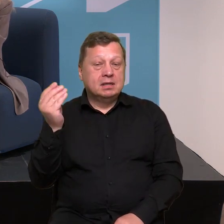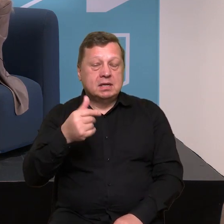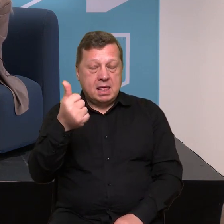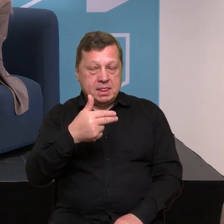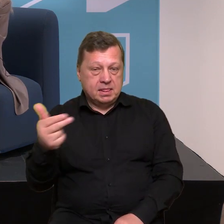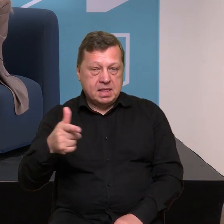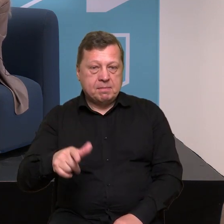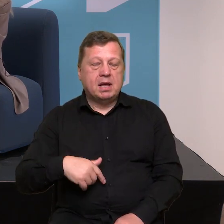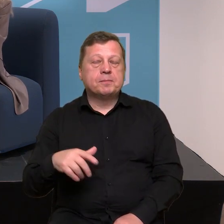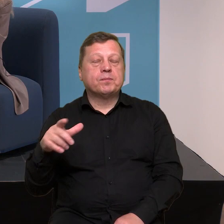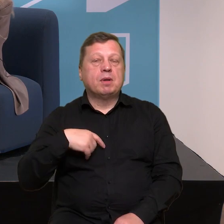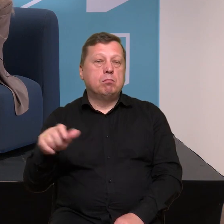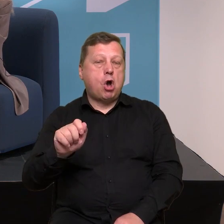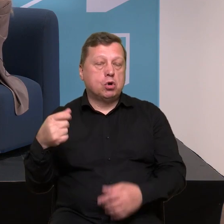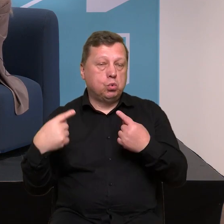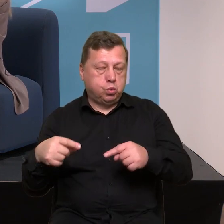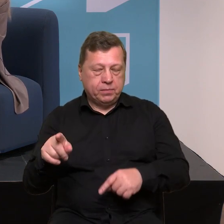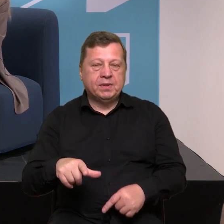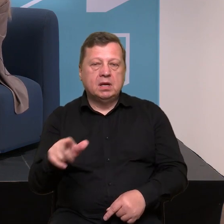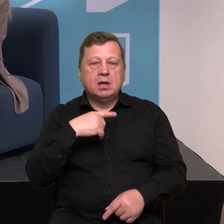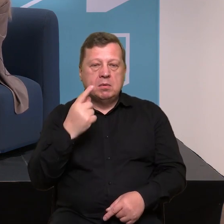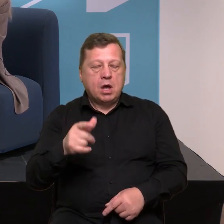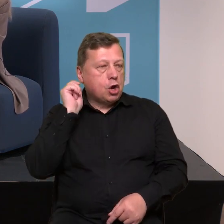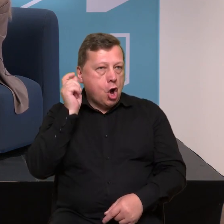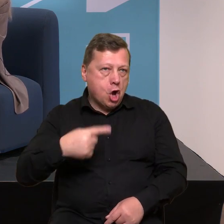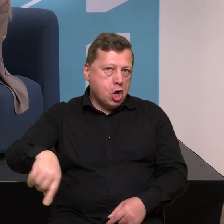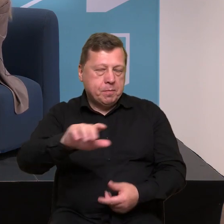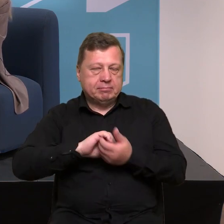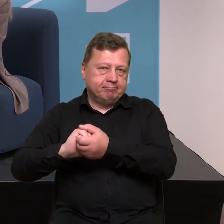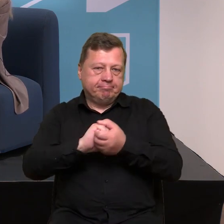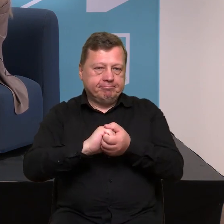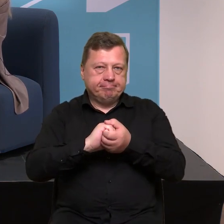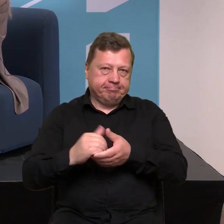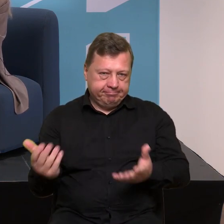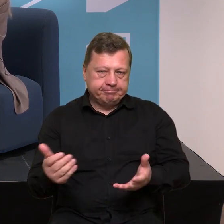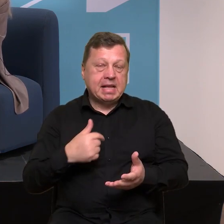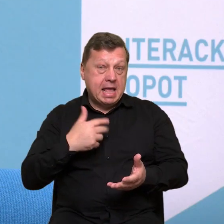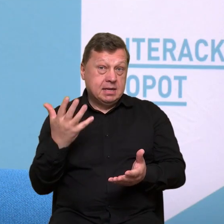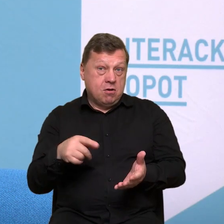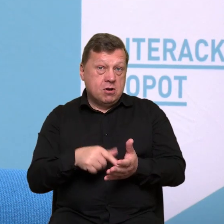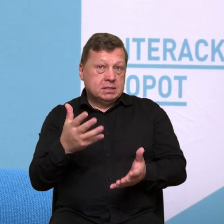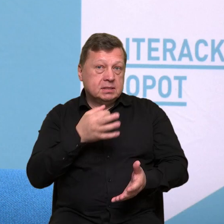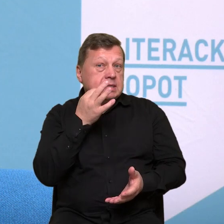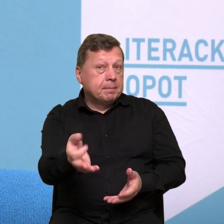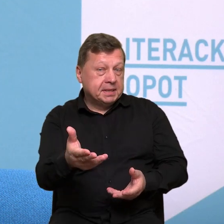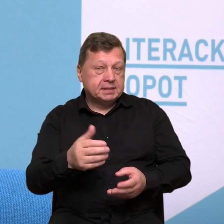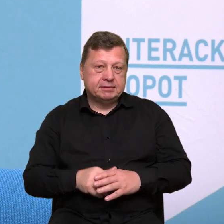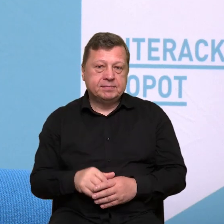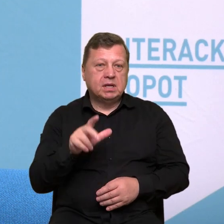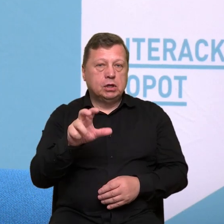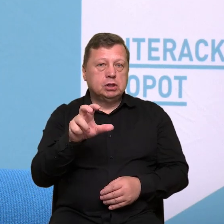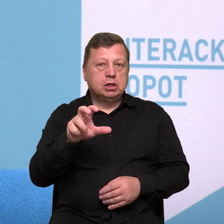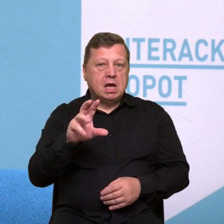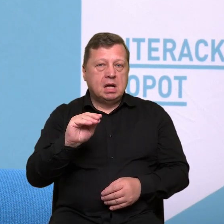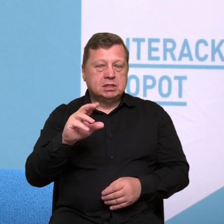nie poruszyłyśmy, czyli solidarność między kobietami. I też się chciałam o to zapytać, ponieważ w